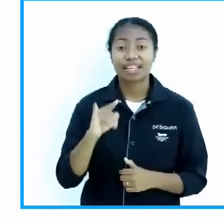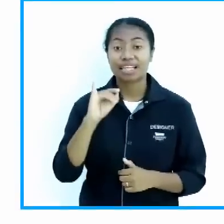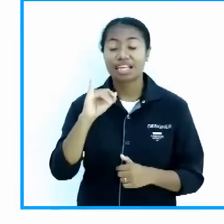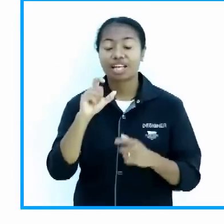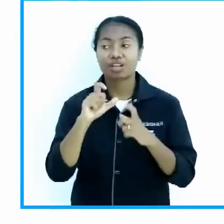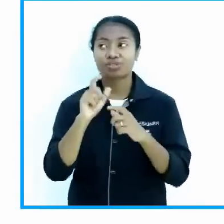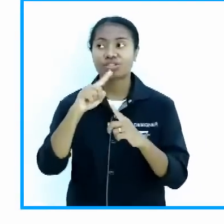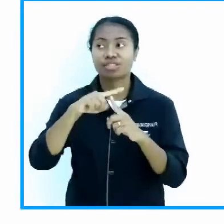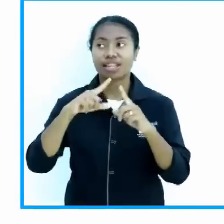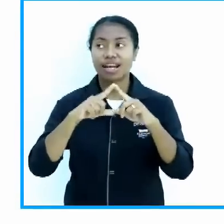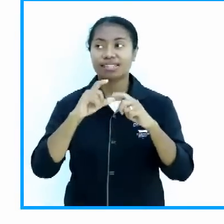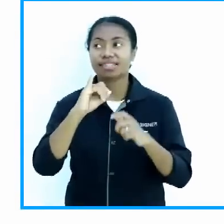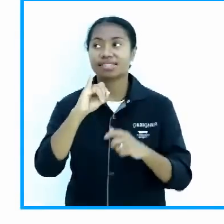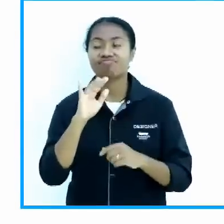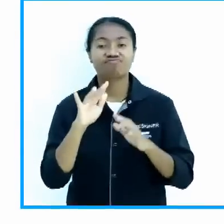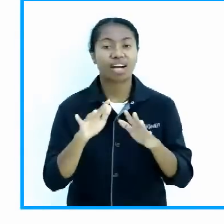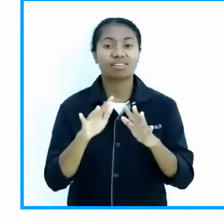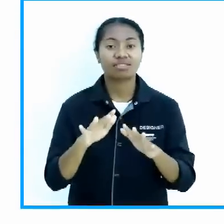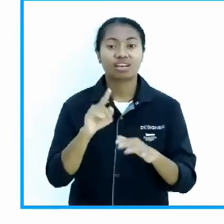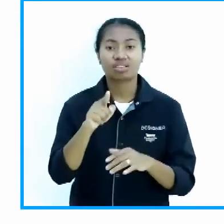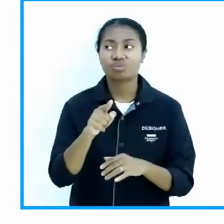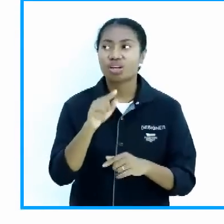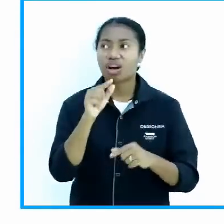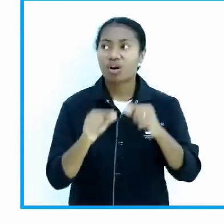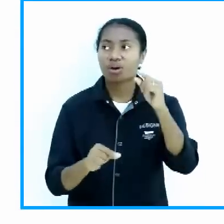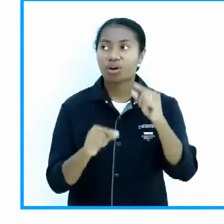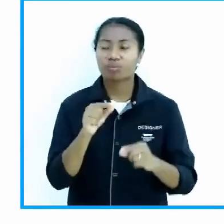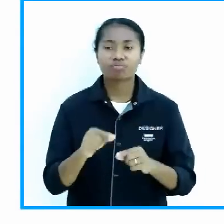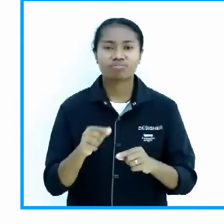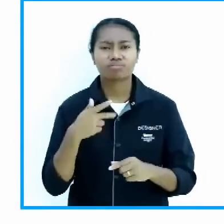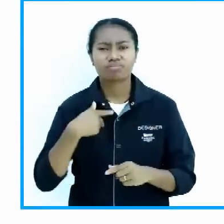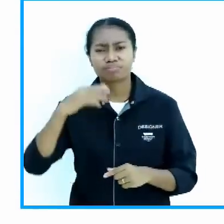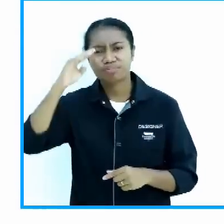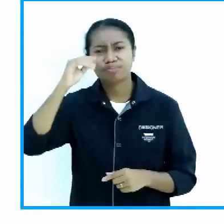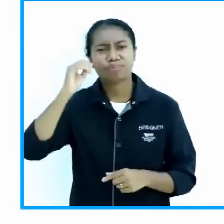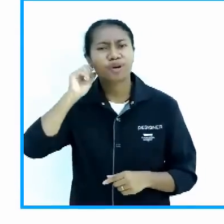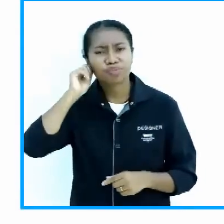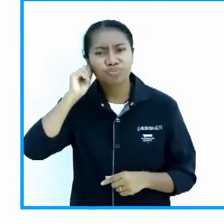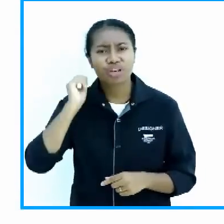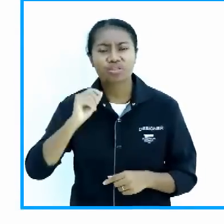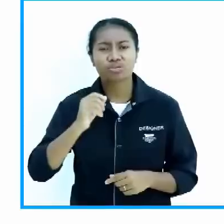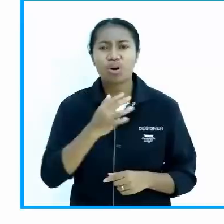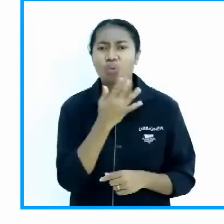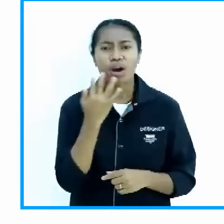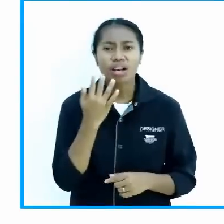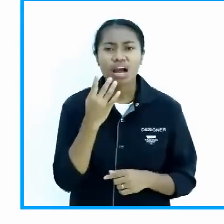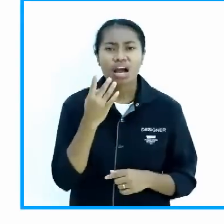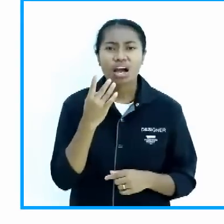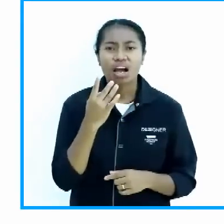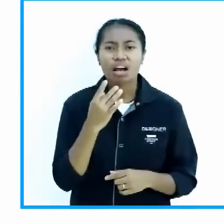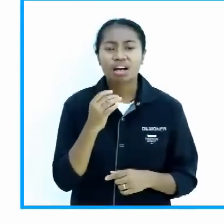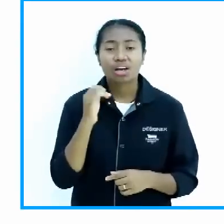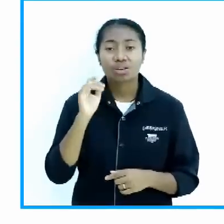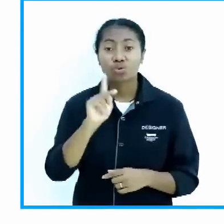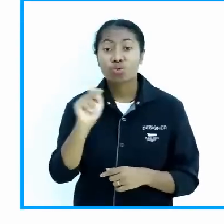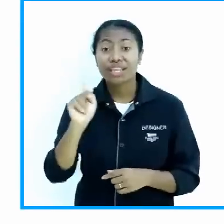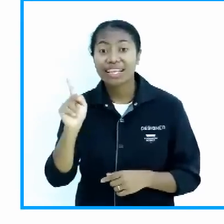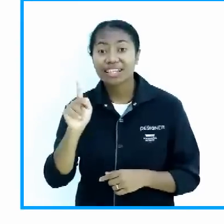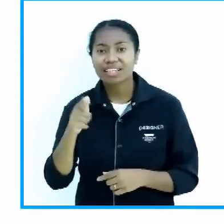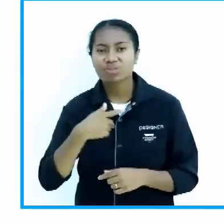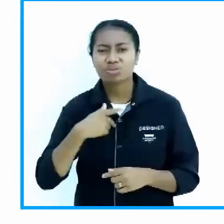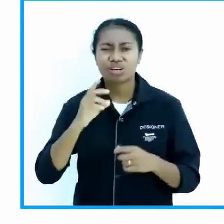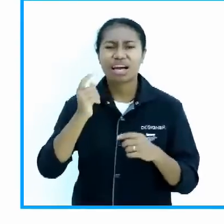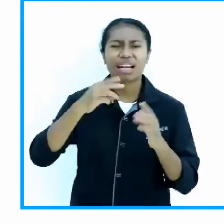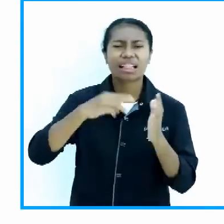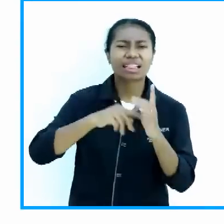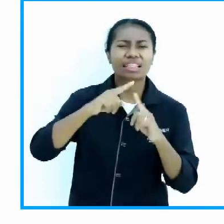bagus sekali ya. Itu ada orang perempuan jalan, perempuan itu warna kuning karena dia tidak divaksin, dia masih sangat rentan. Yang ijo-ijo di luar